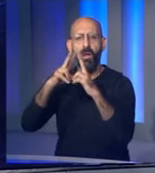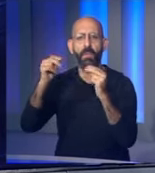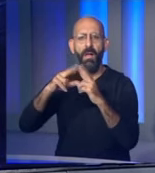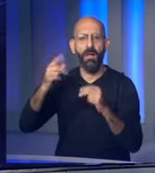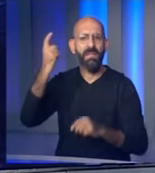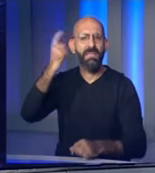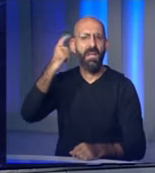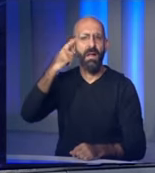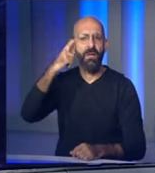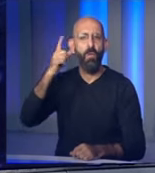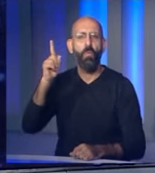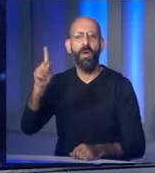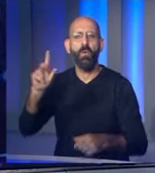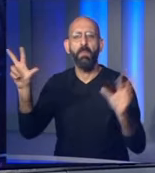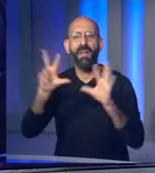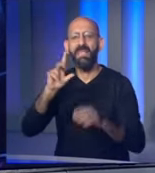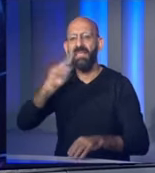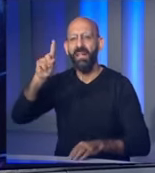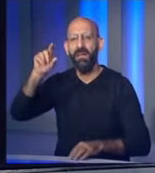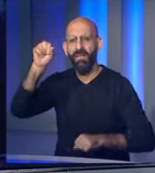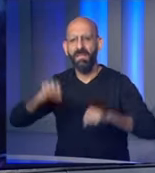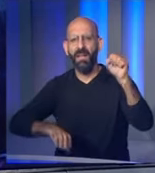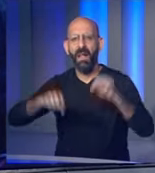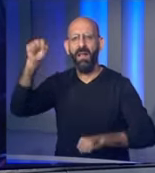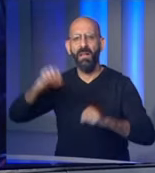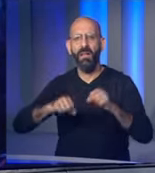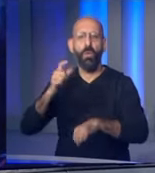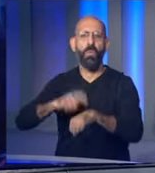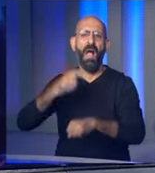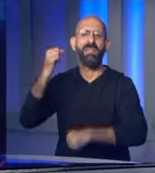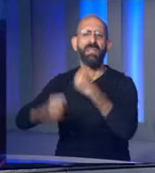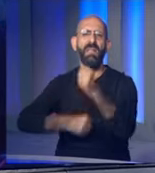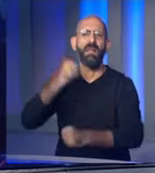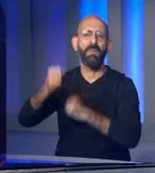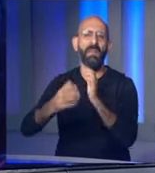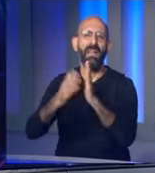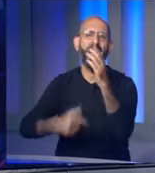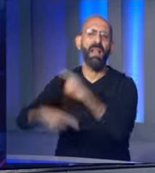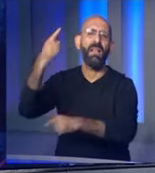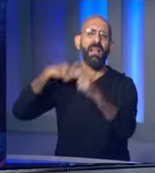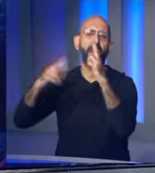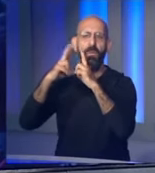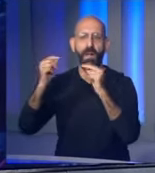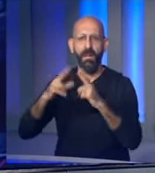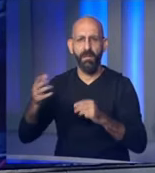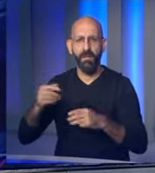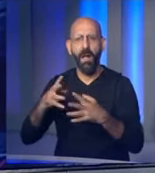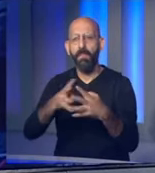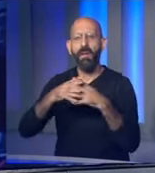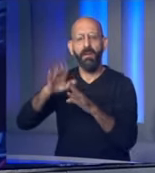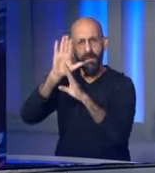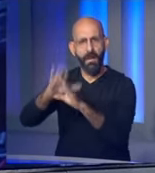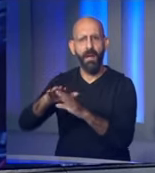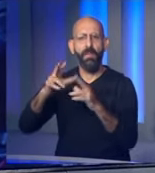الولايات المتحده اهنئكم وشعب لبنان لمناسبه الذكرى الديه لاستقلال وفي هذا الوقت العصيب من تاريخ لبنان